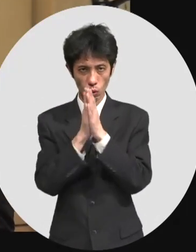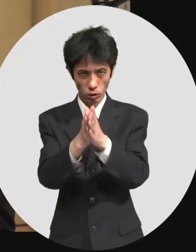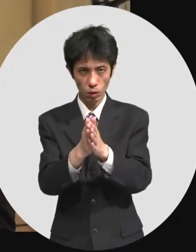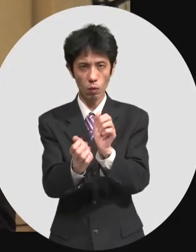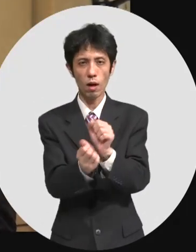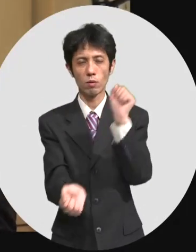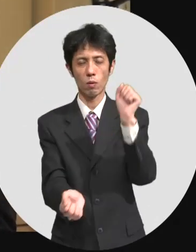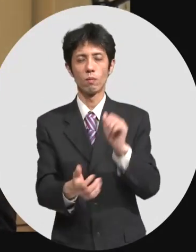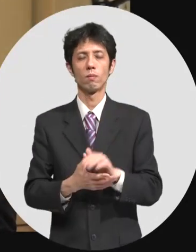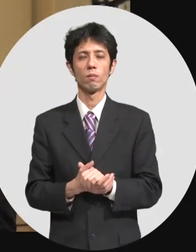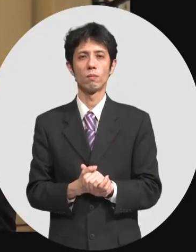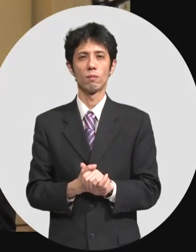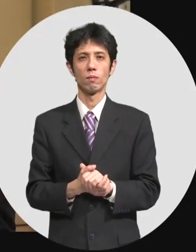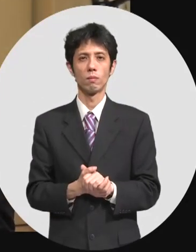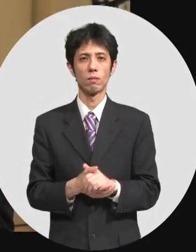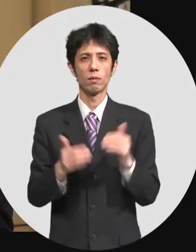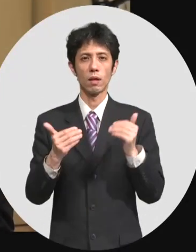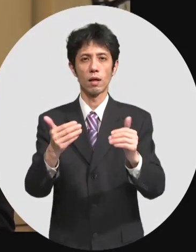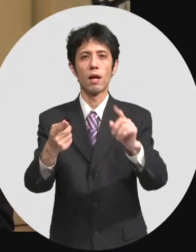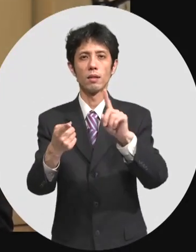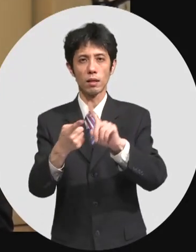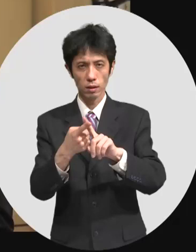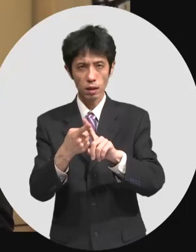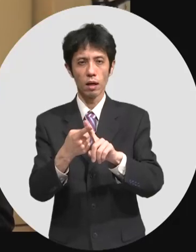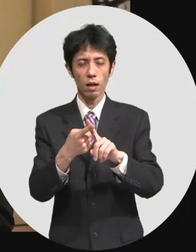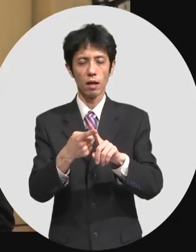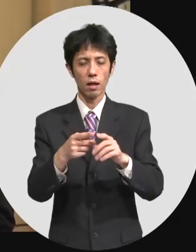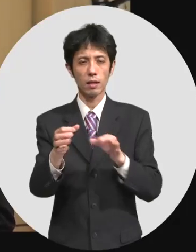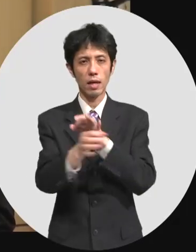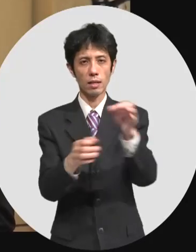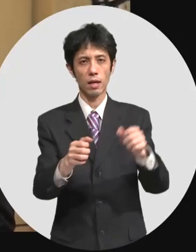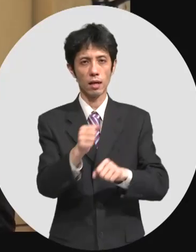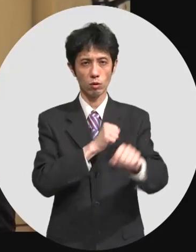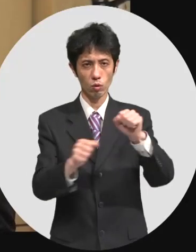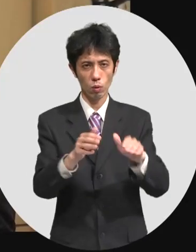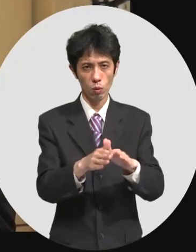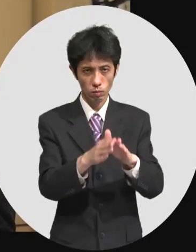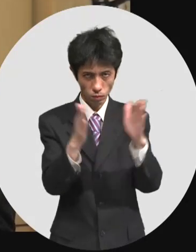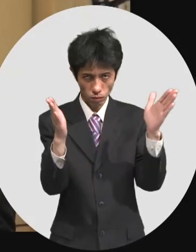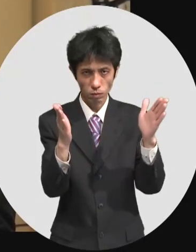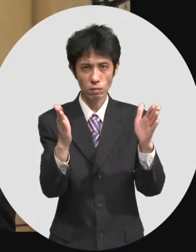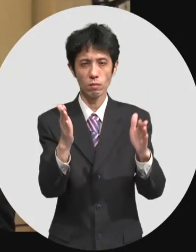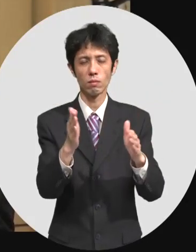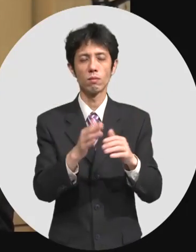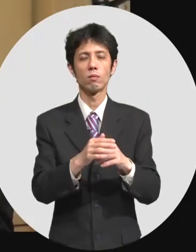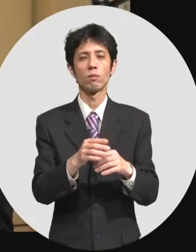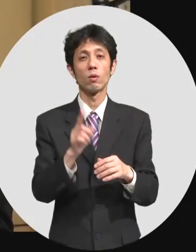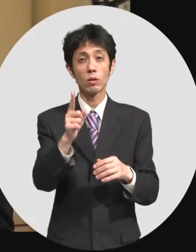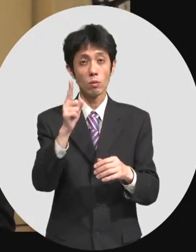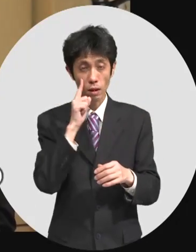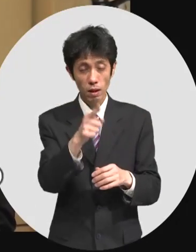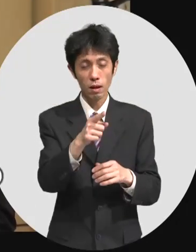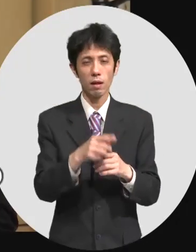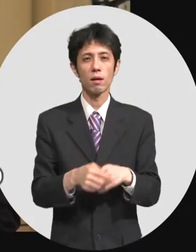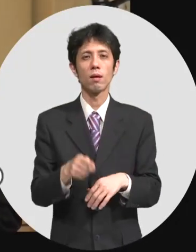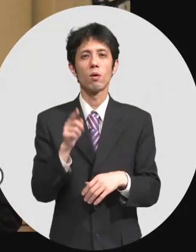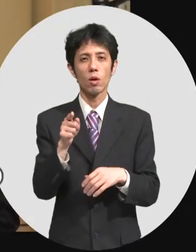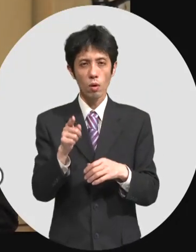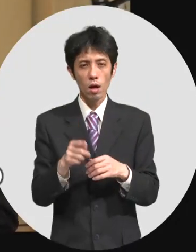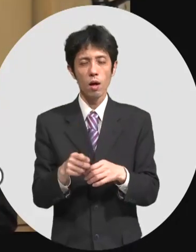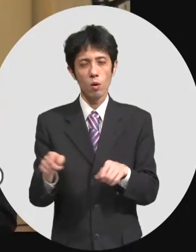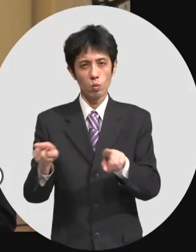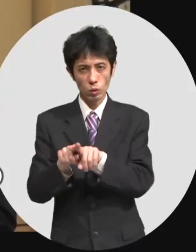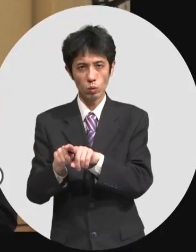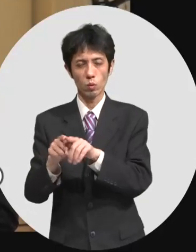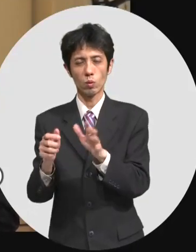いたしますけれども、段階的な社会経済活動の再開の第一歩でございますけれども、この一歩は